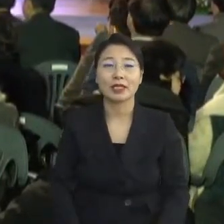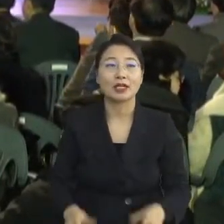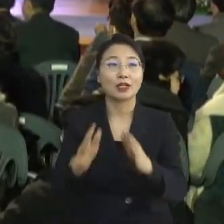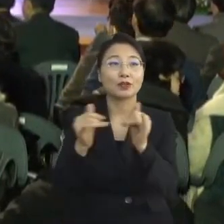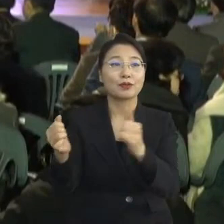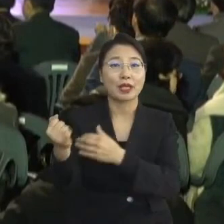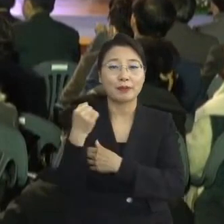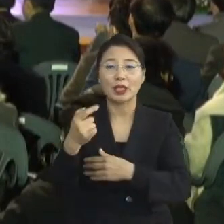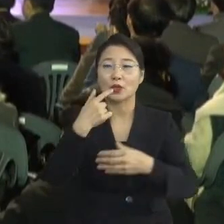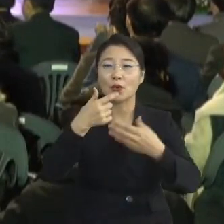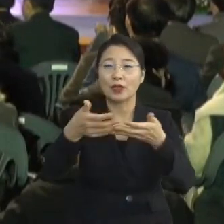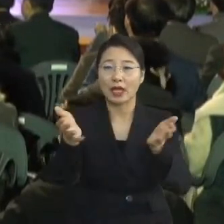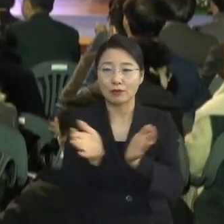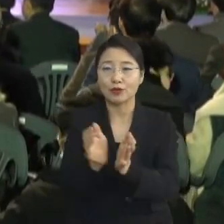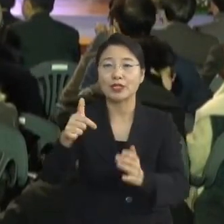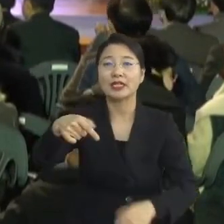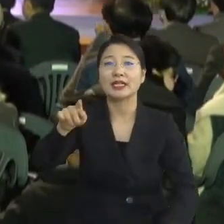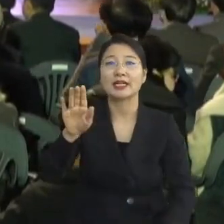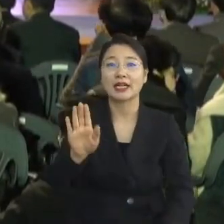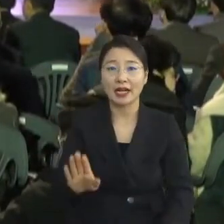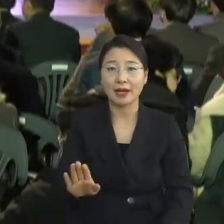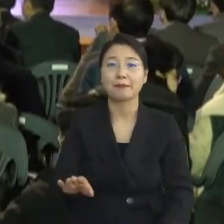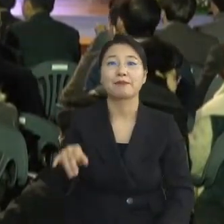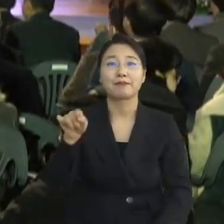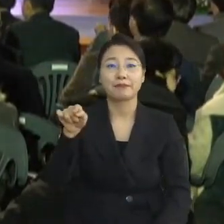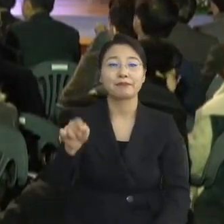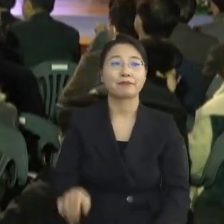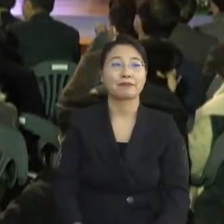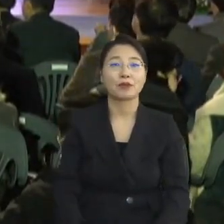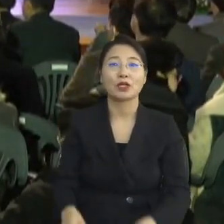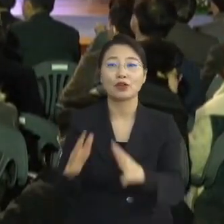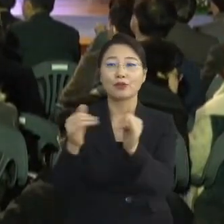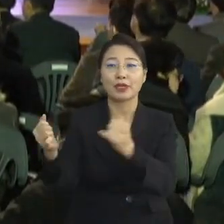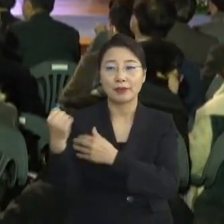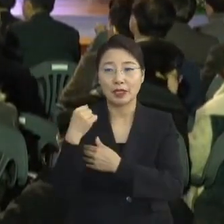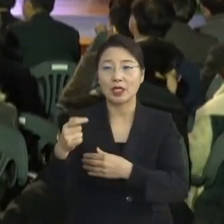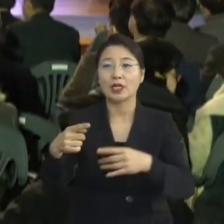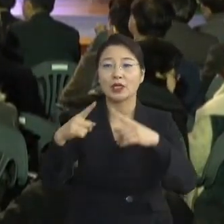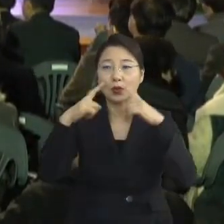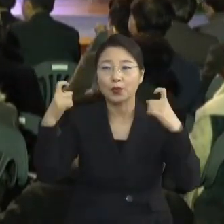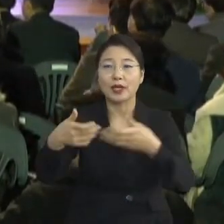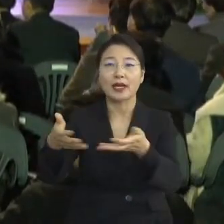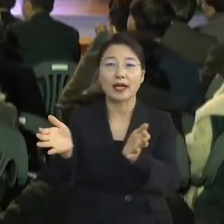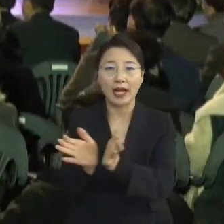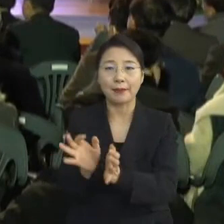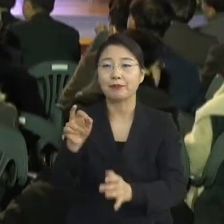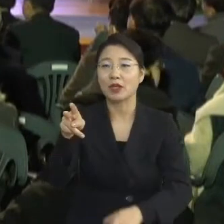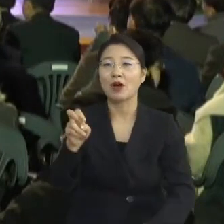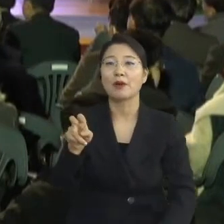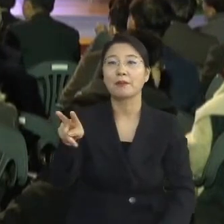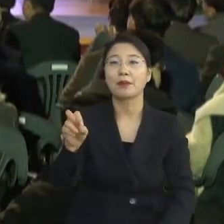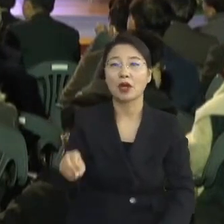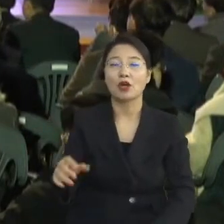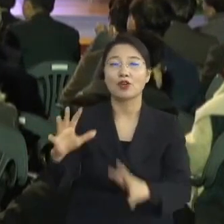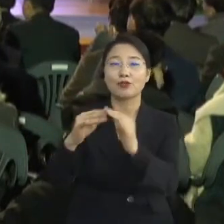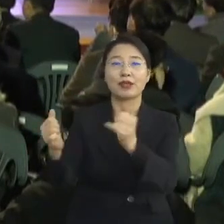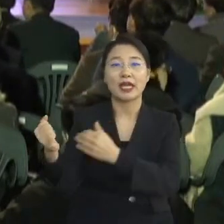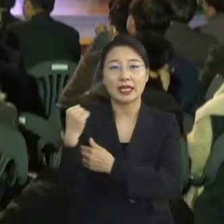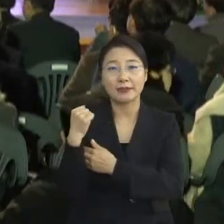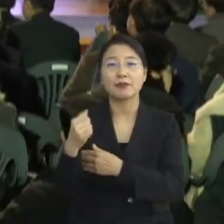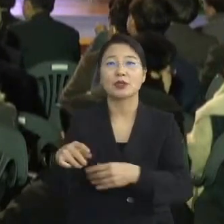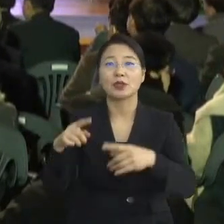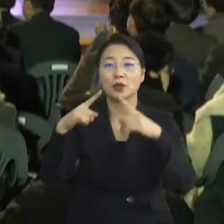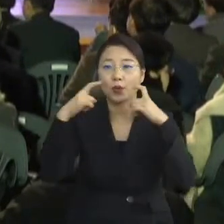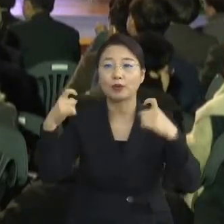국민의힘 동대문갑 백금산 예비후보자님, 국민의힘 동대문갑 여명 예비후보자님, 국민의힘